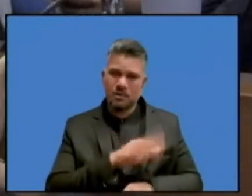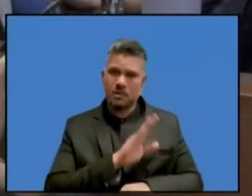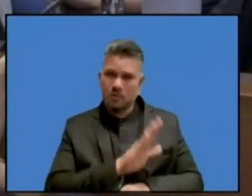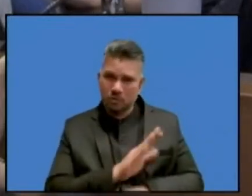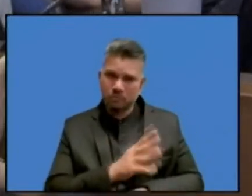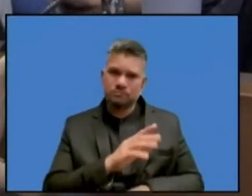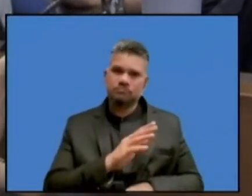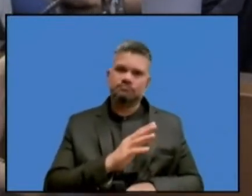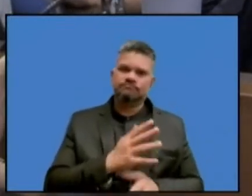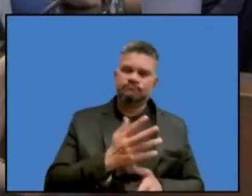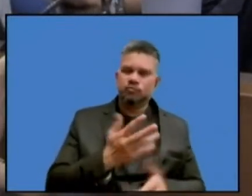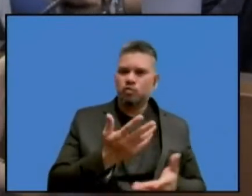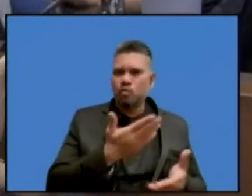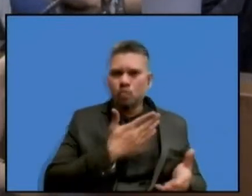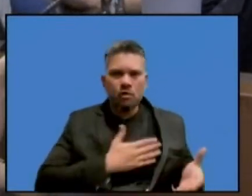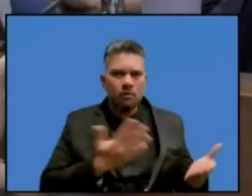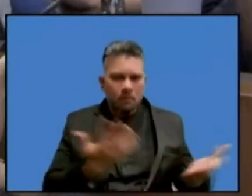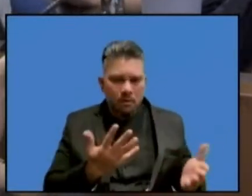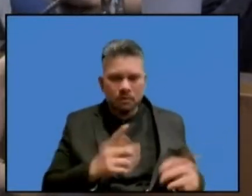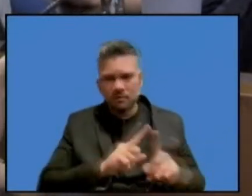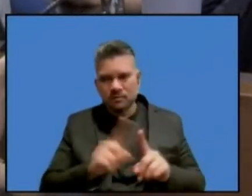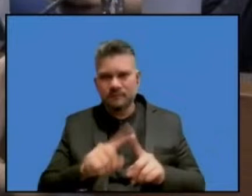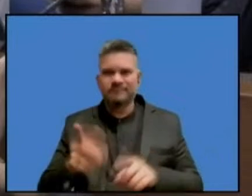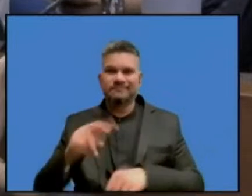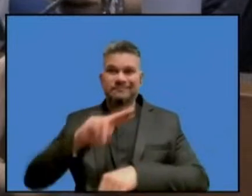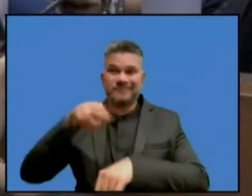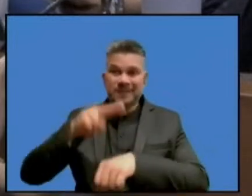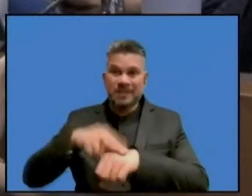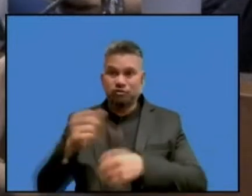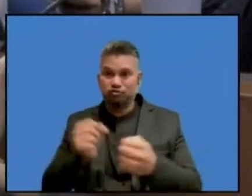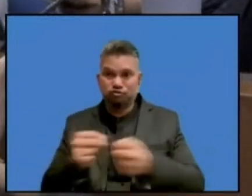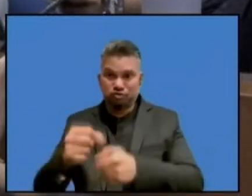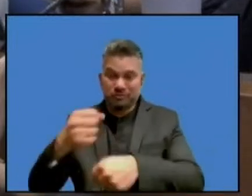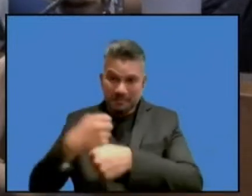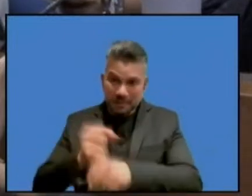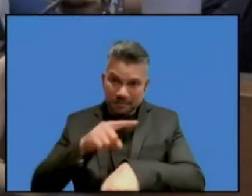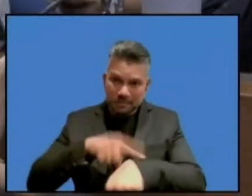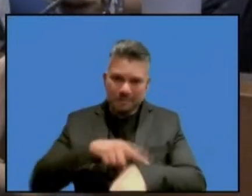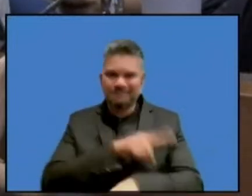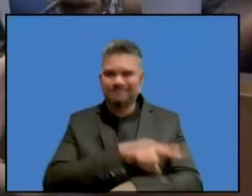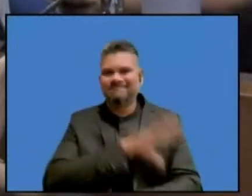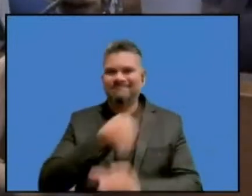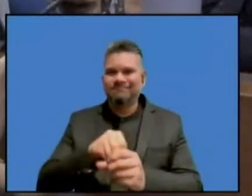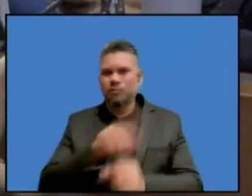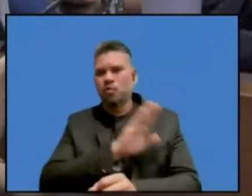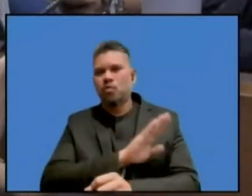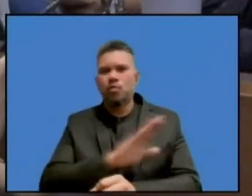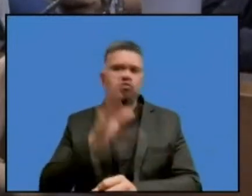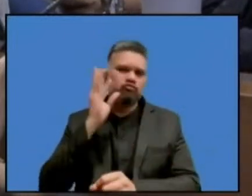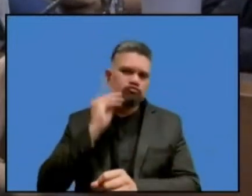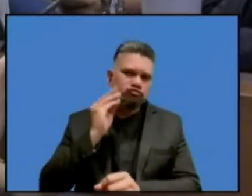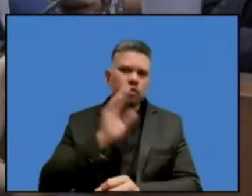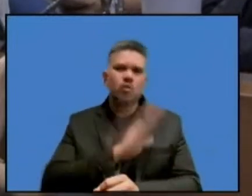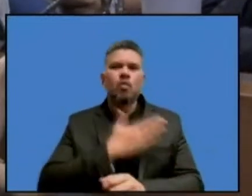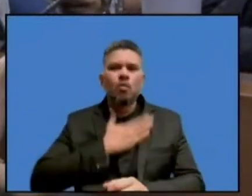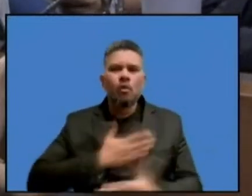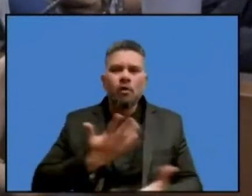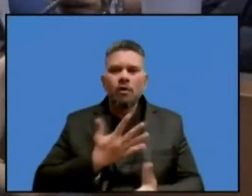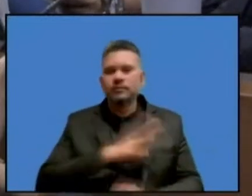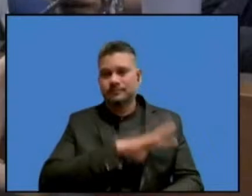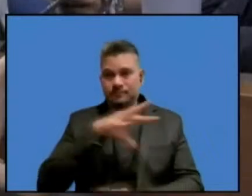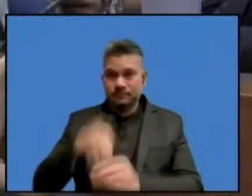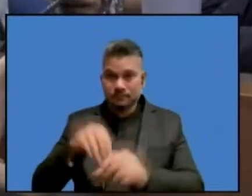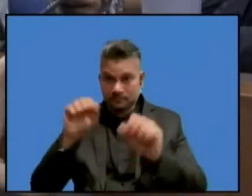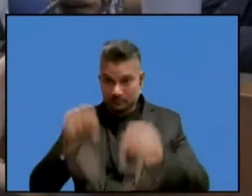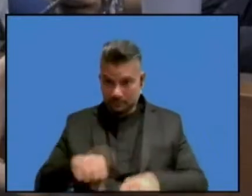призываем международное сообщество усилить внимание к внутренним и вернувшимся мигрантам, женщинам в системах труда